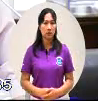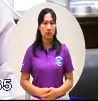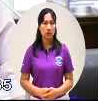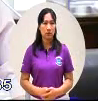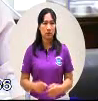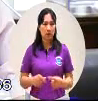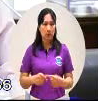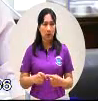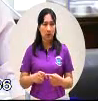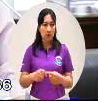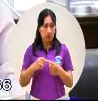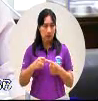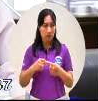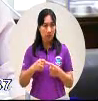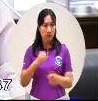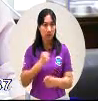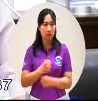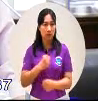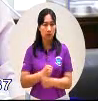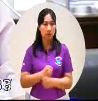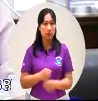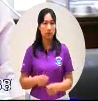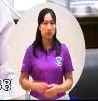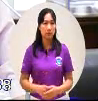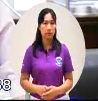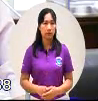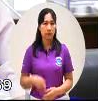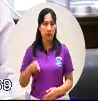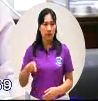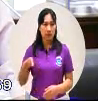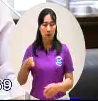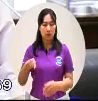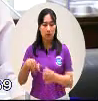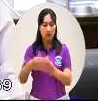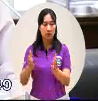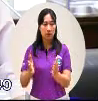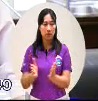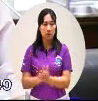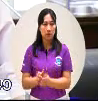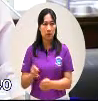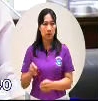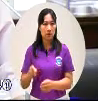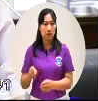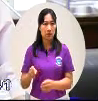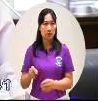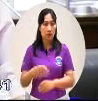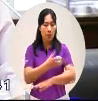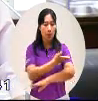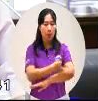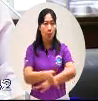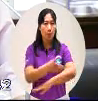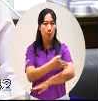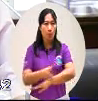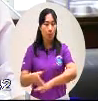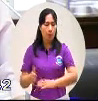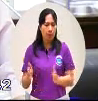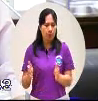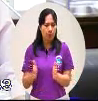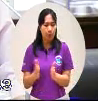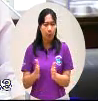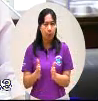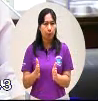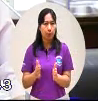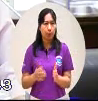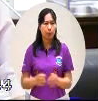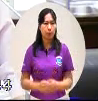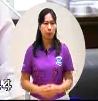第一个优先来做，知不知道？这个因为这个区块哈，这个河道狭窄啊，河